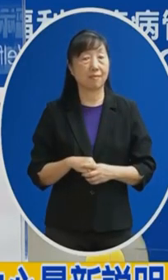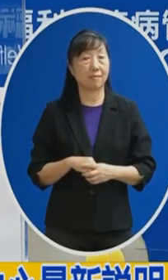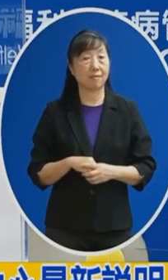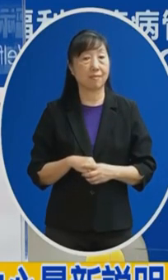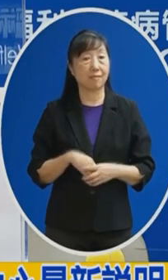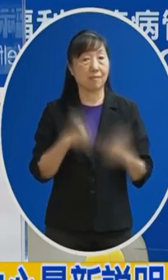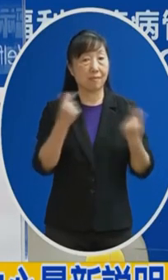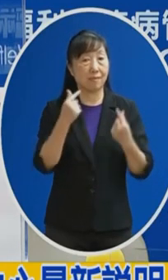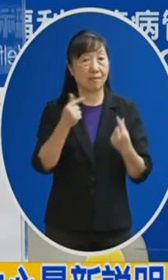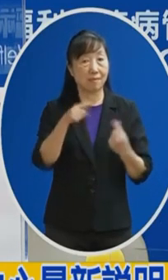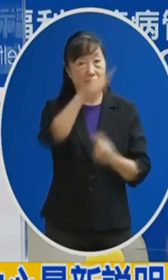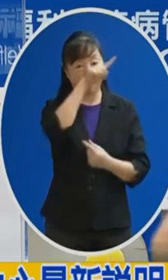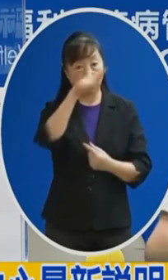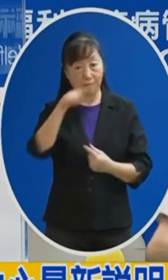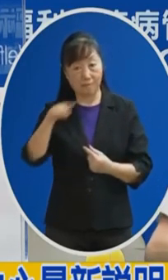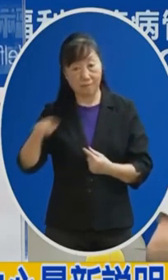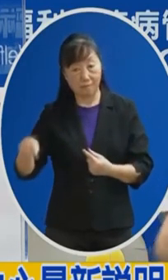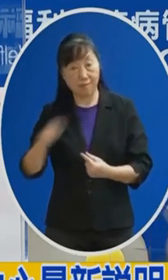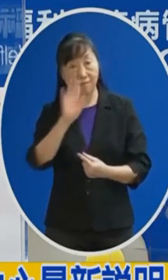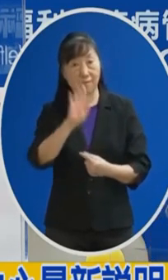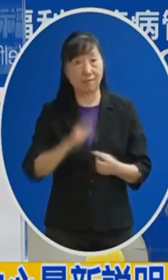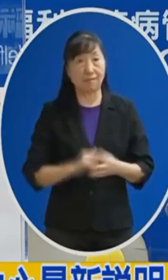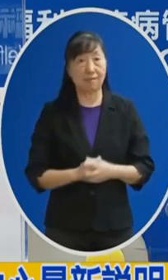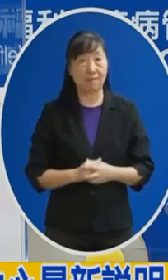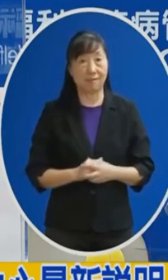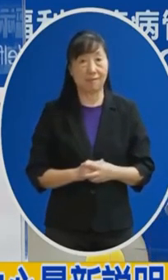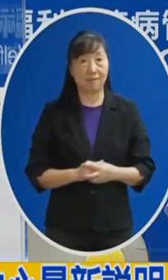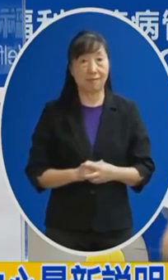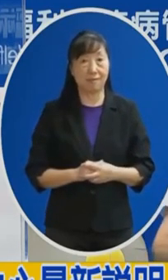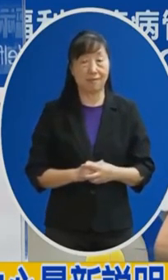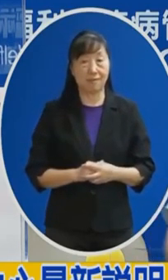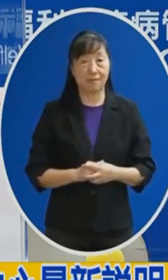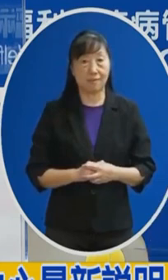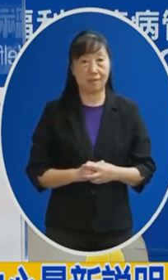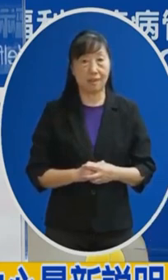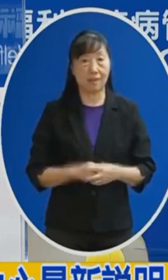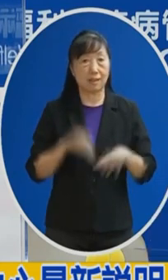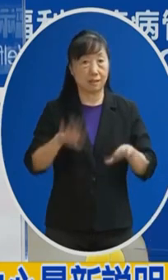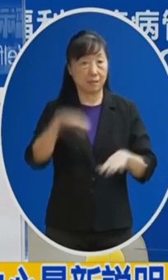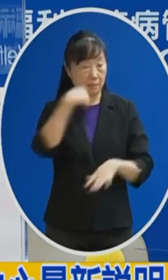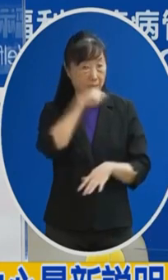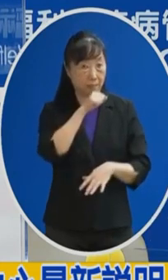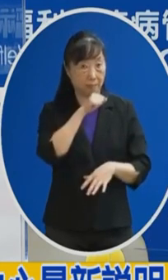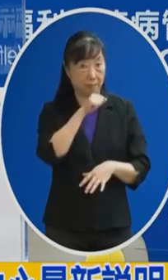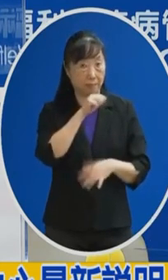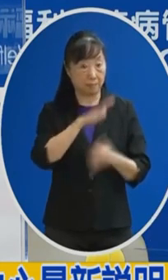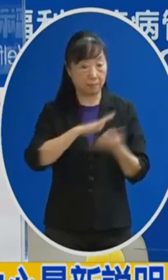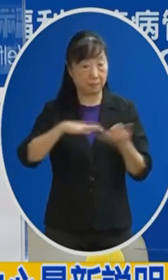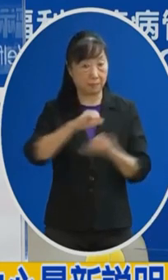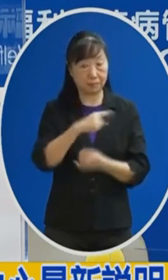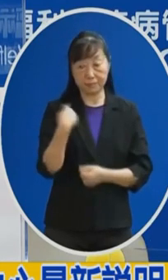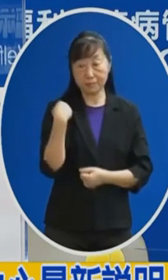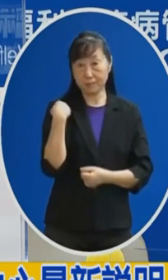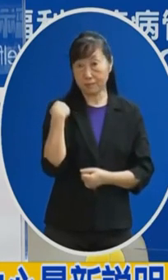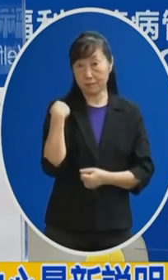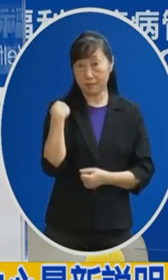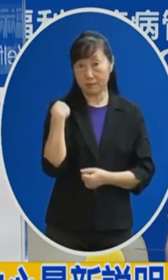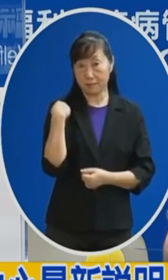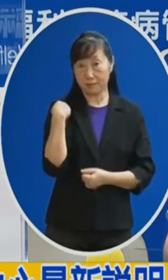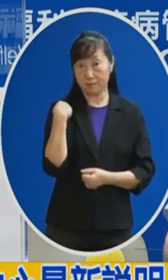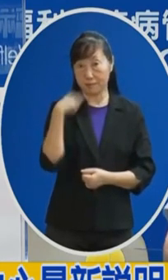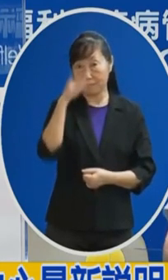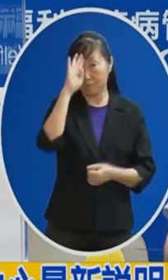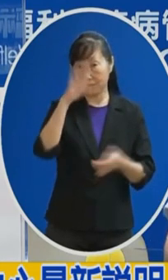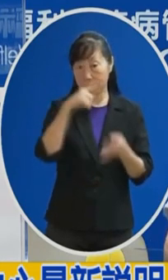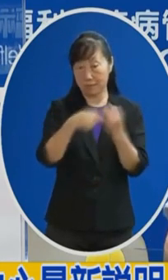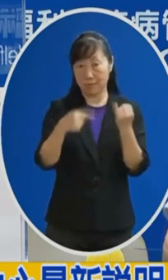在一个趋缓的一个状况，这个是就现在国内昨天的这个病例